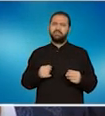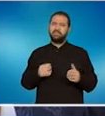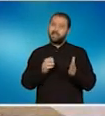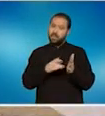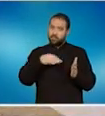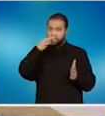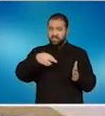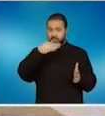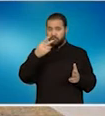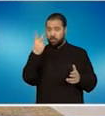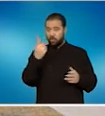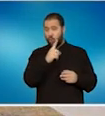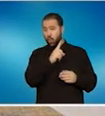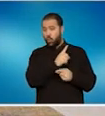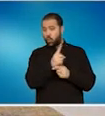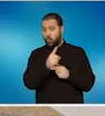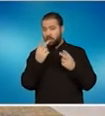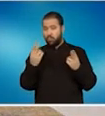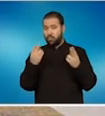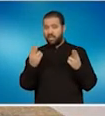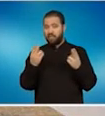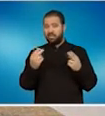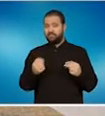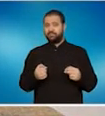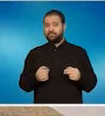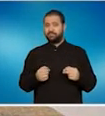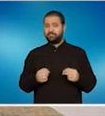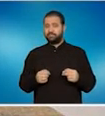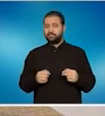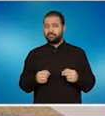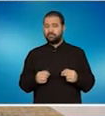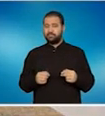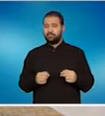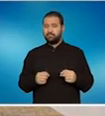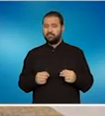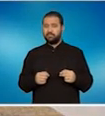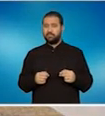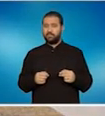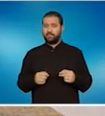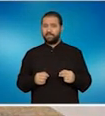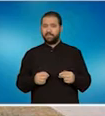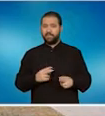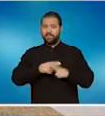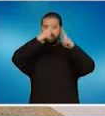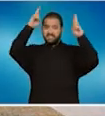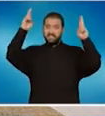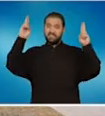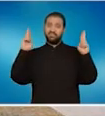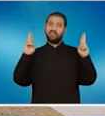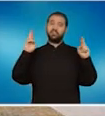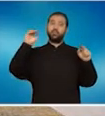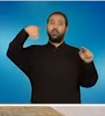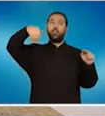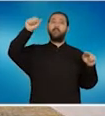să o spunem. Două lucruri care sunt fundamentale. E tripticul acesta. Sfântul Maxim,